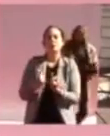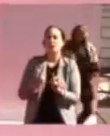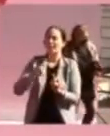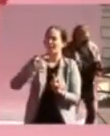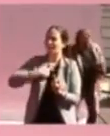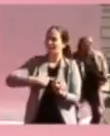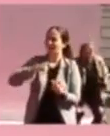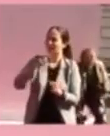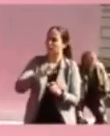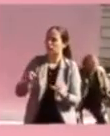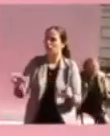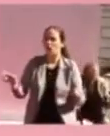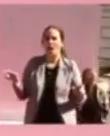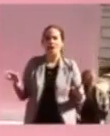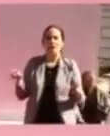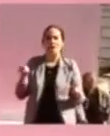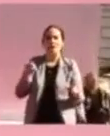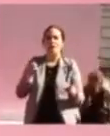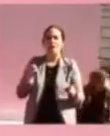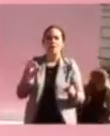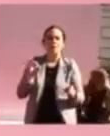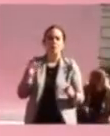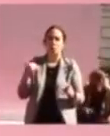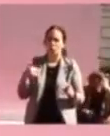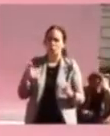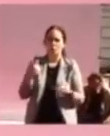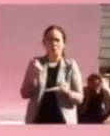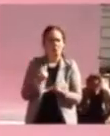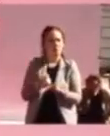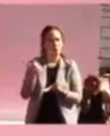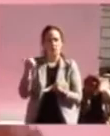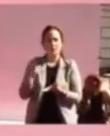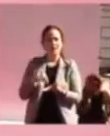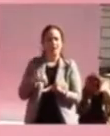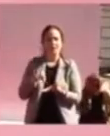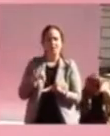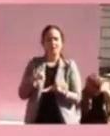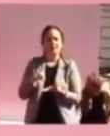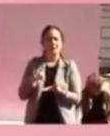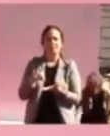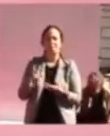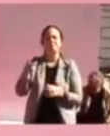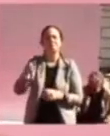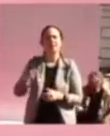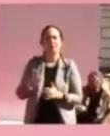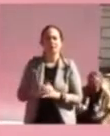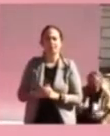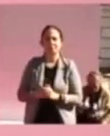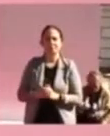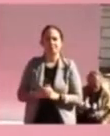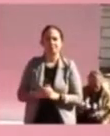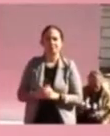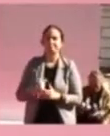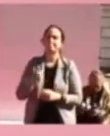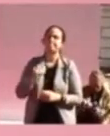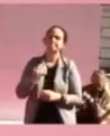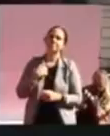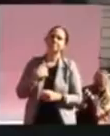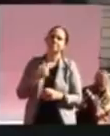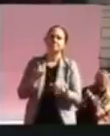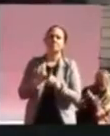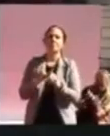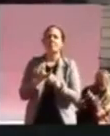e il cuore di queste cose che sto provando a dire perché a me non piace la retorica degli